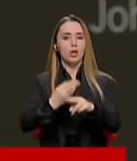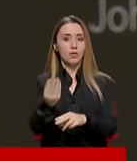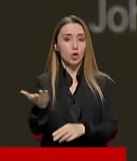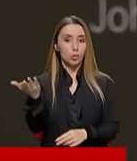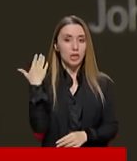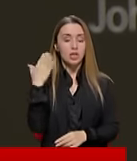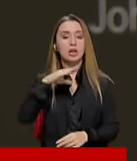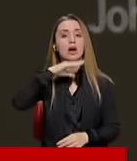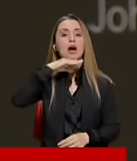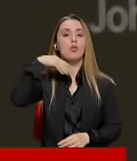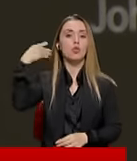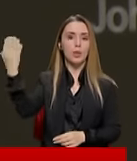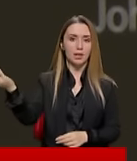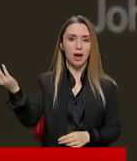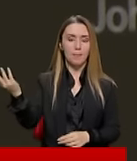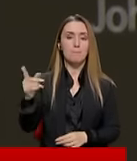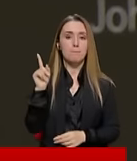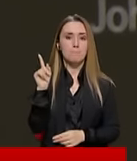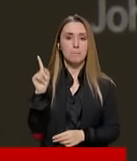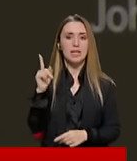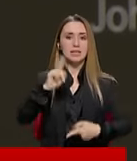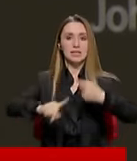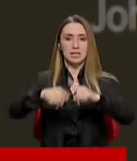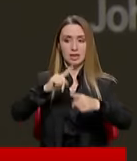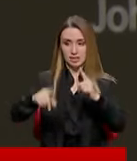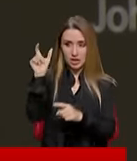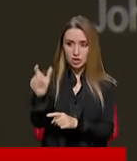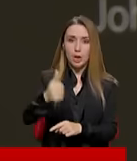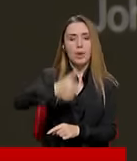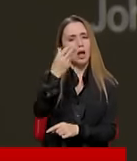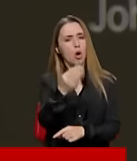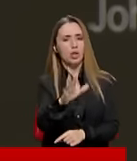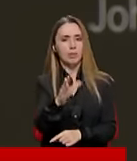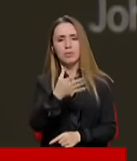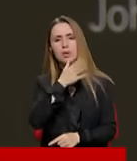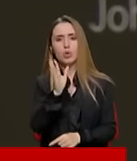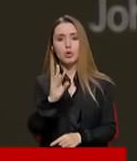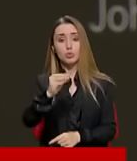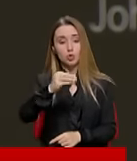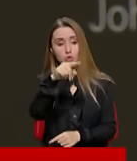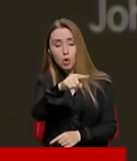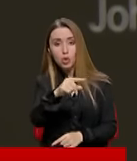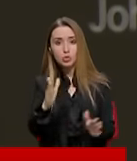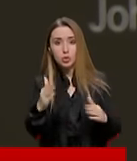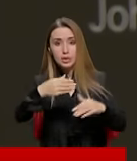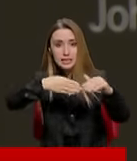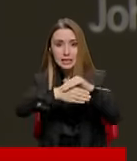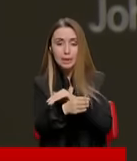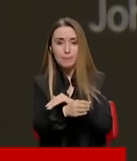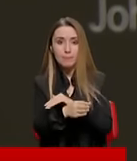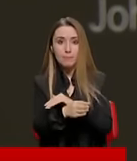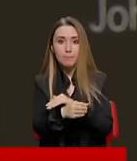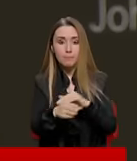Geçenlerde Avrupa'da eee bir siyasetçinin bakan da olabilir e çocuğu Onun odasına girip